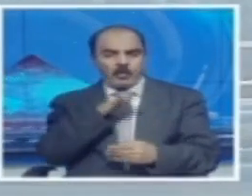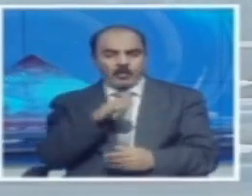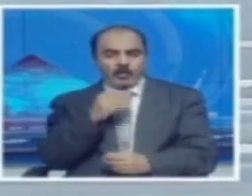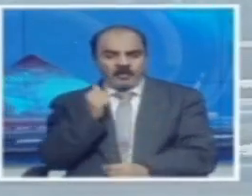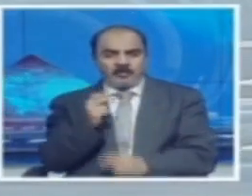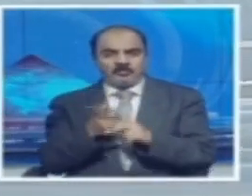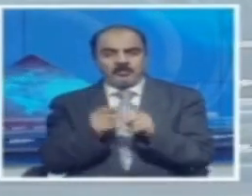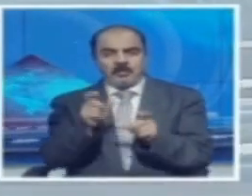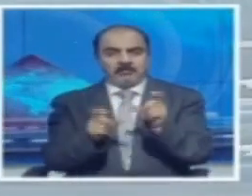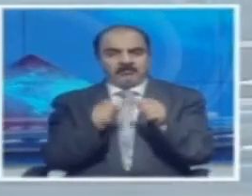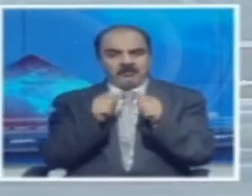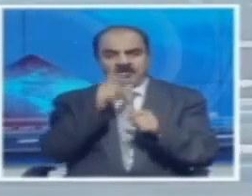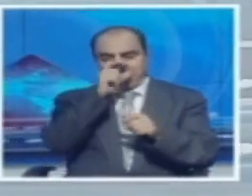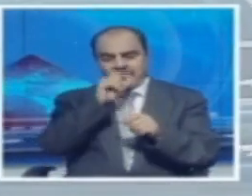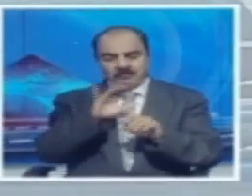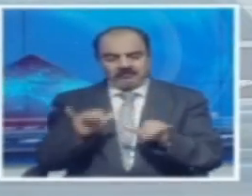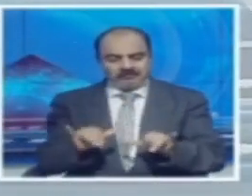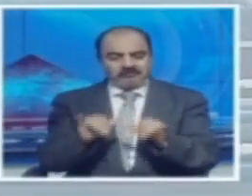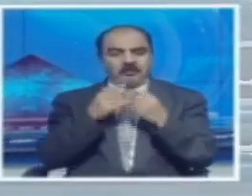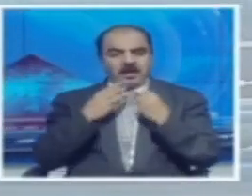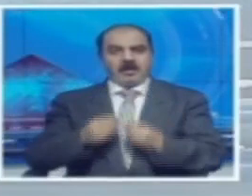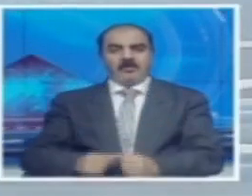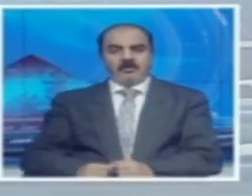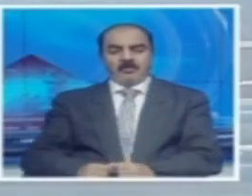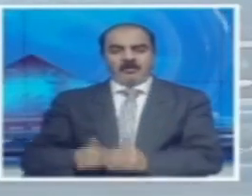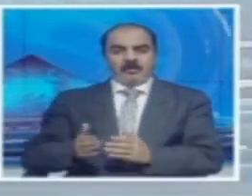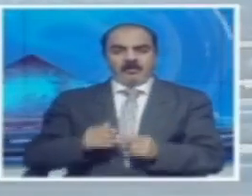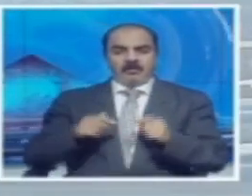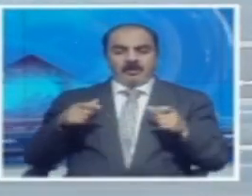جوانب الحياة المعيشية للمواطنين في الريف المصري.